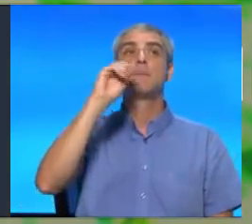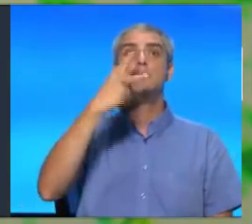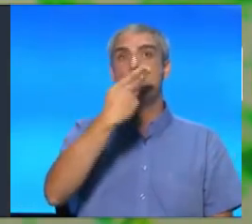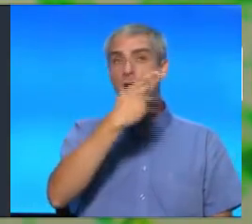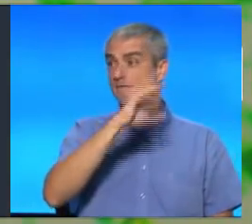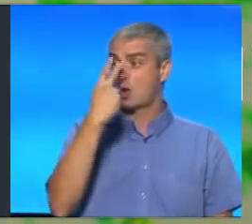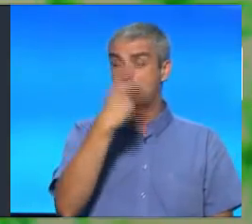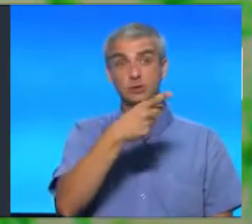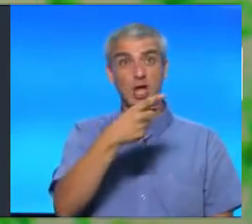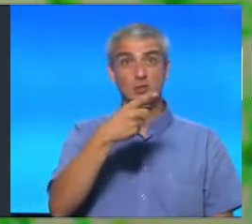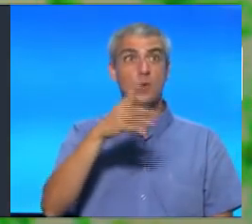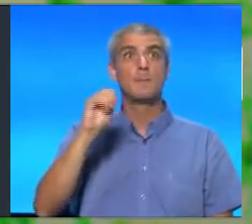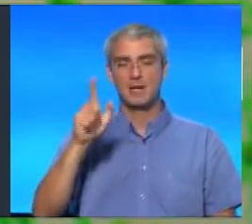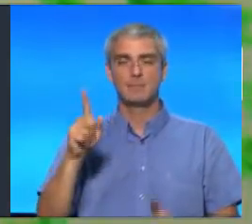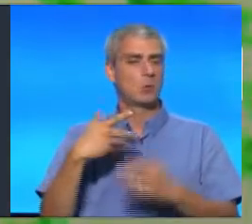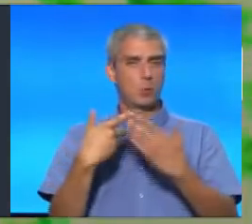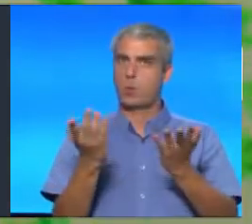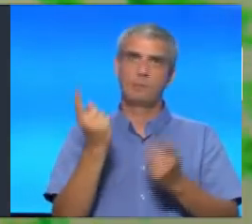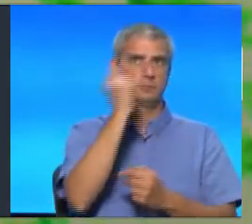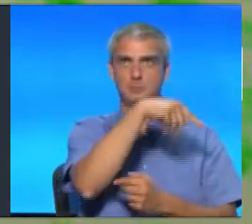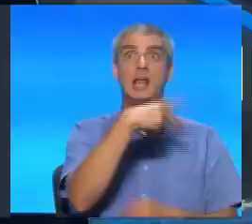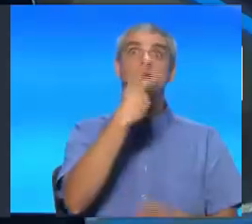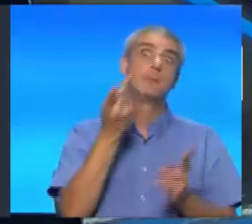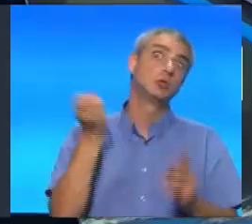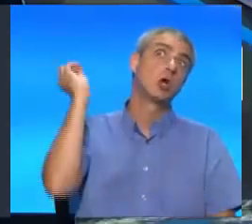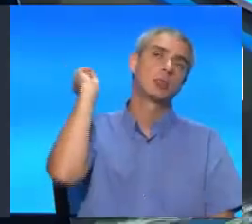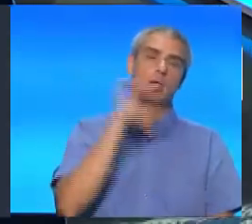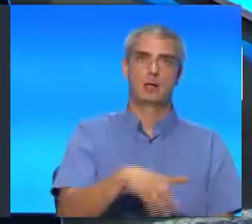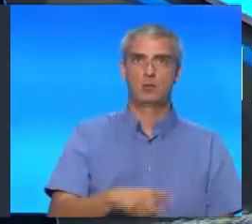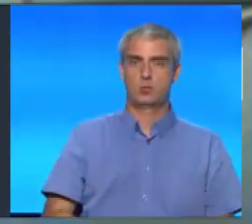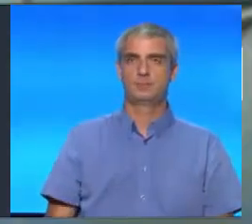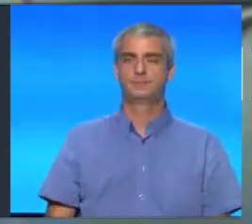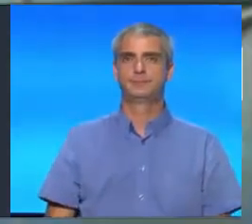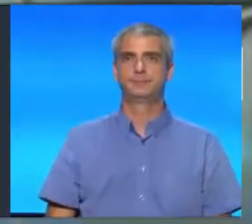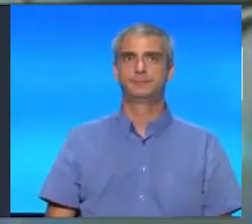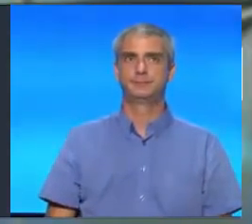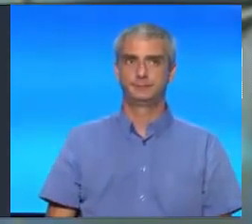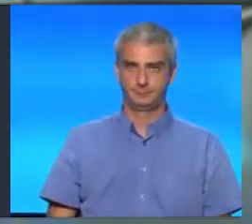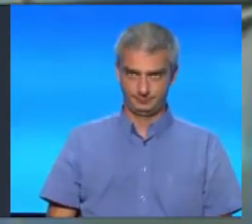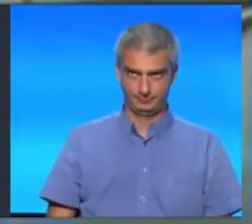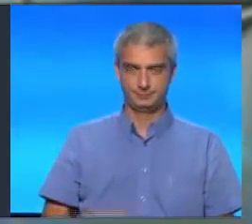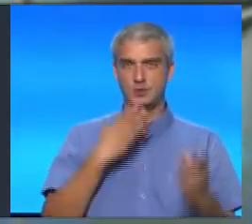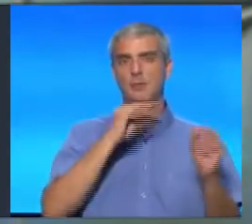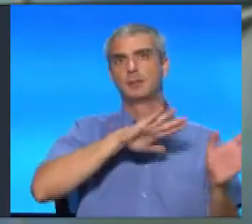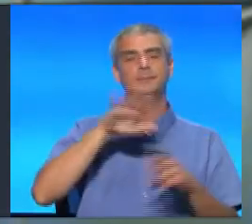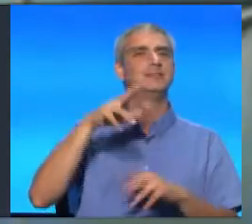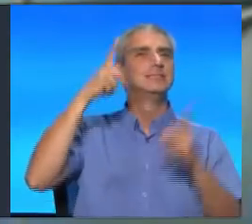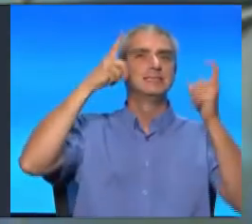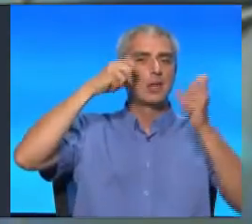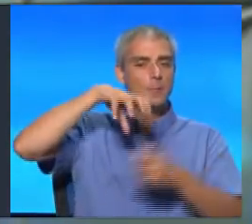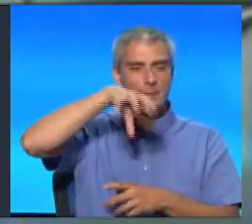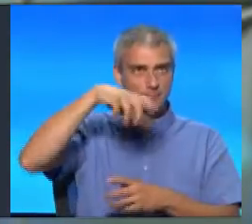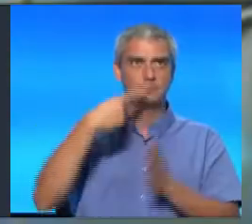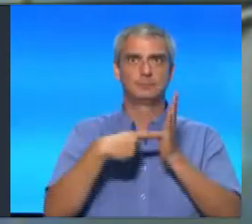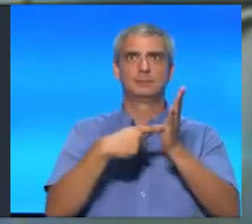שראינו במיאמי יהיה כלום לעומת מה שצפוי בצד המערבי. תודה רבה, שרון. תודה. עניין אחר, צילומי לוויין חושפים היום את